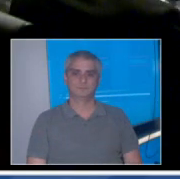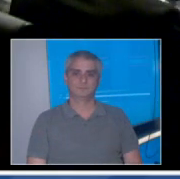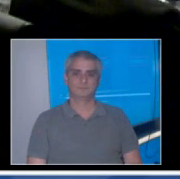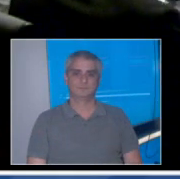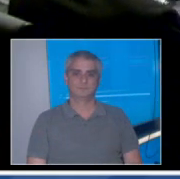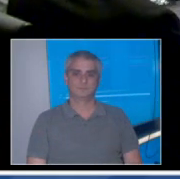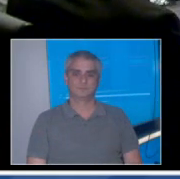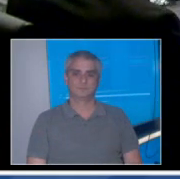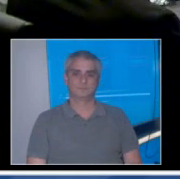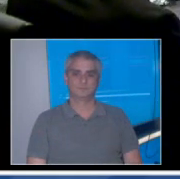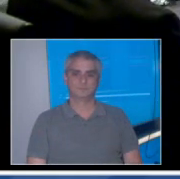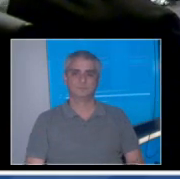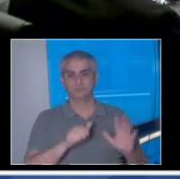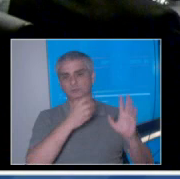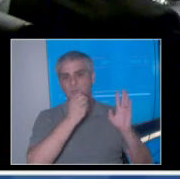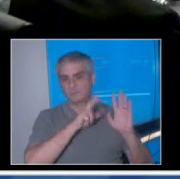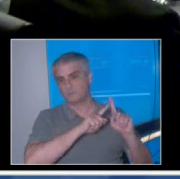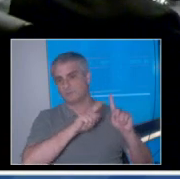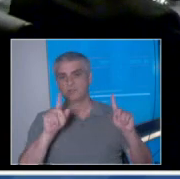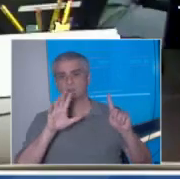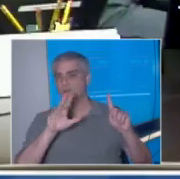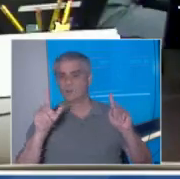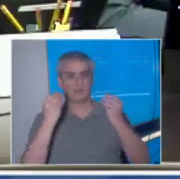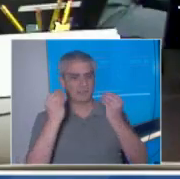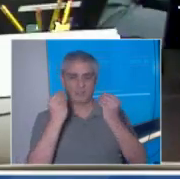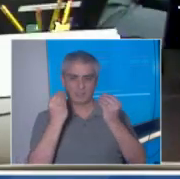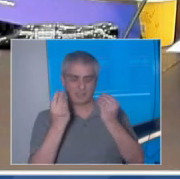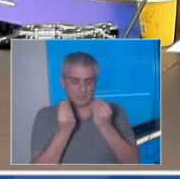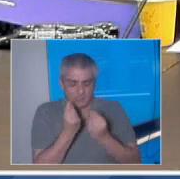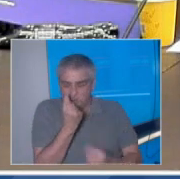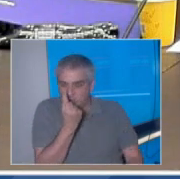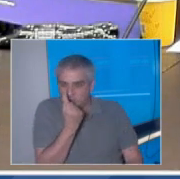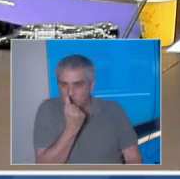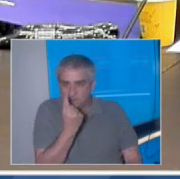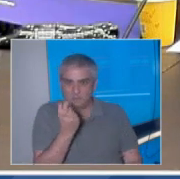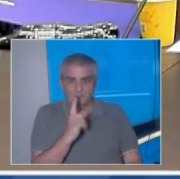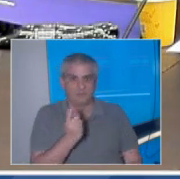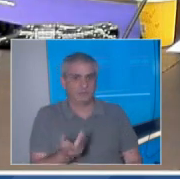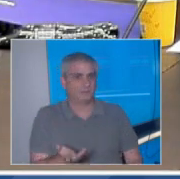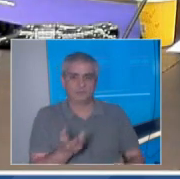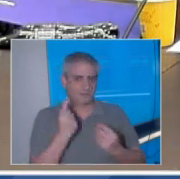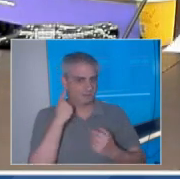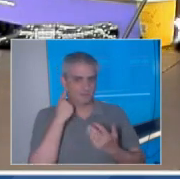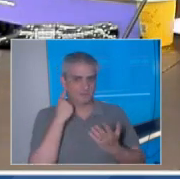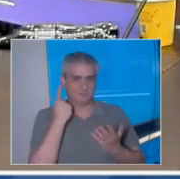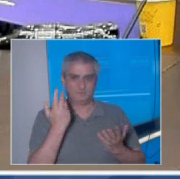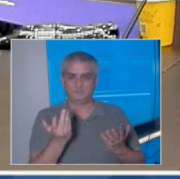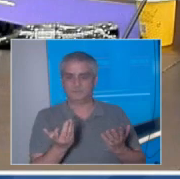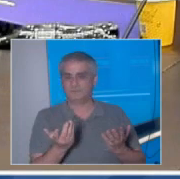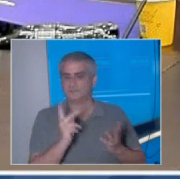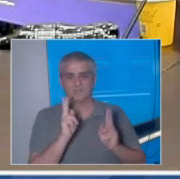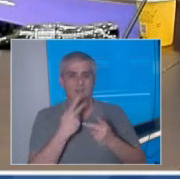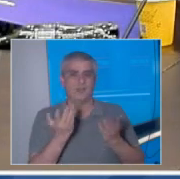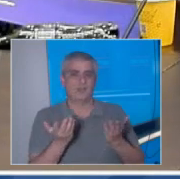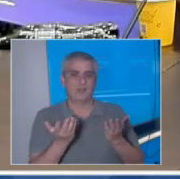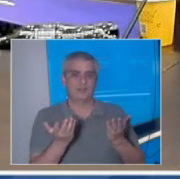הסתייגויות מספר 648 עד 653, מי בעד? לא, רגע, תתן, שנייה. מי נגד? זה לא יכול, תקשיב. מי